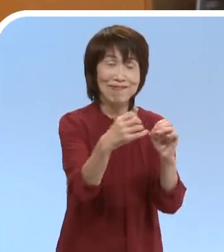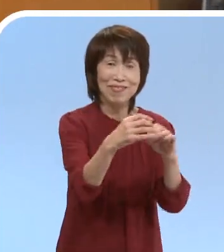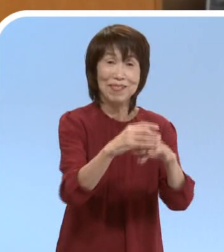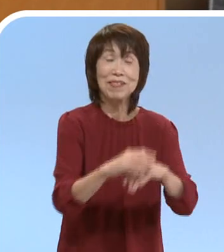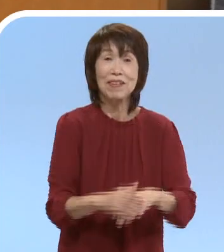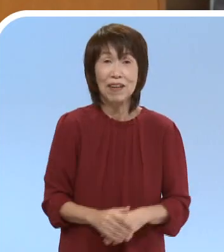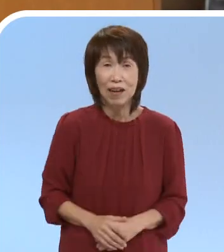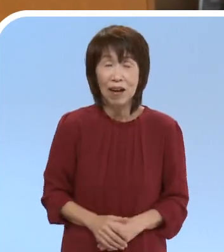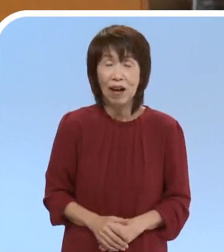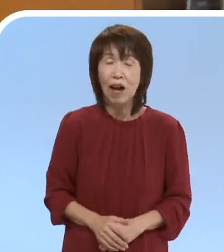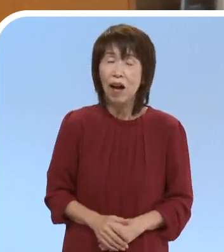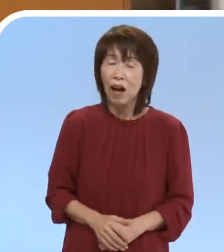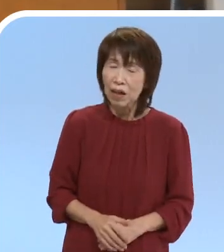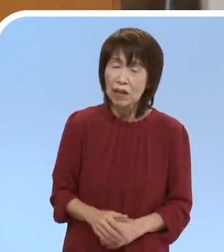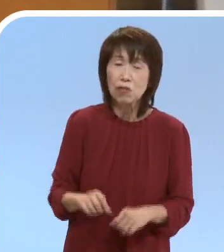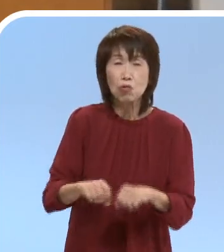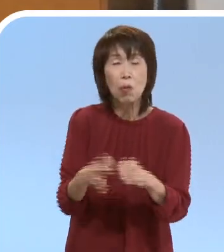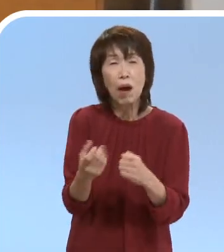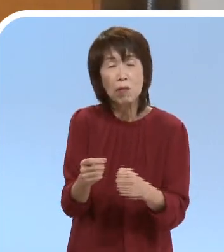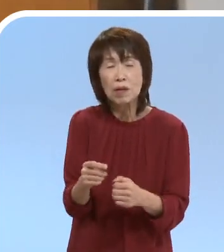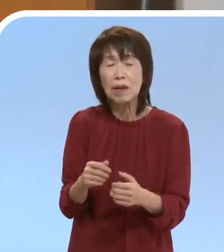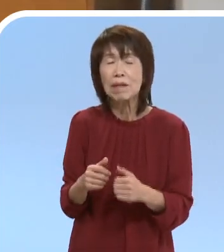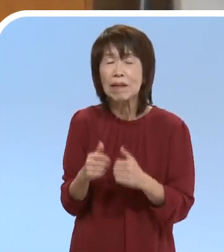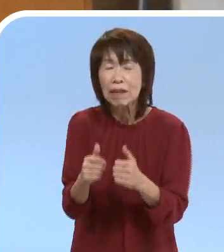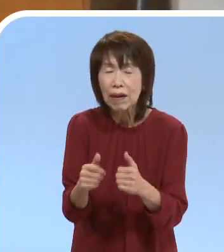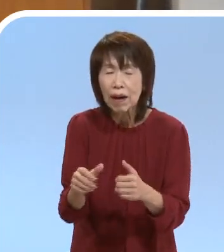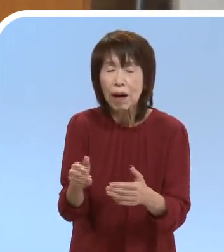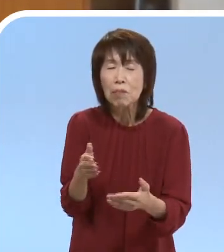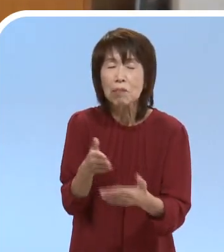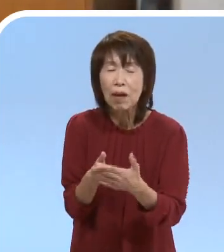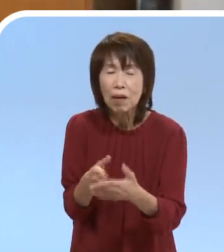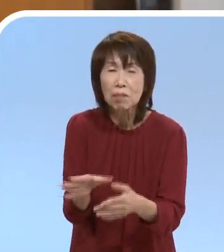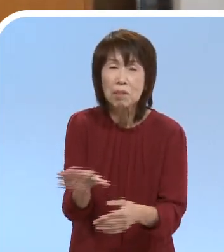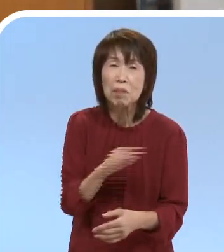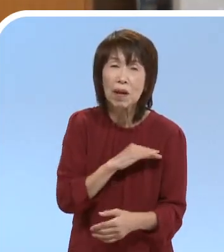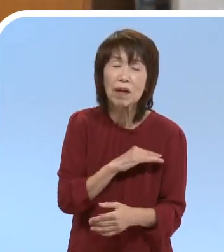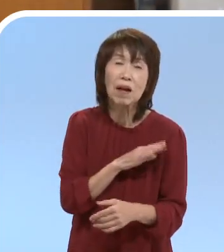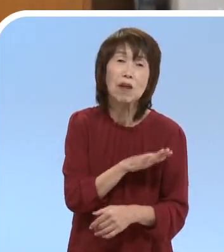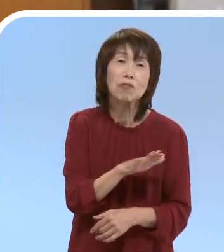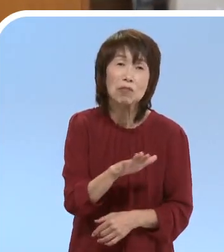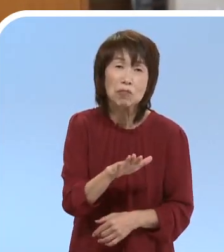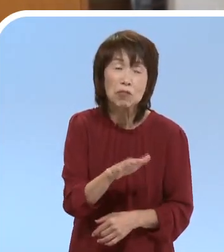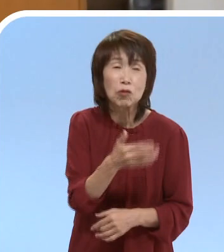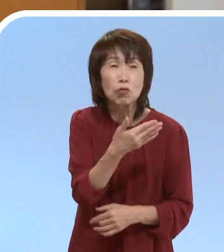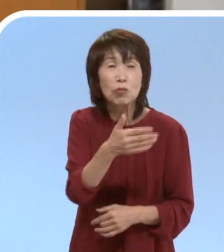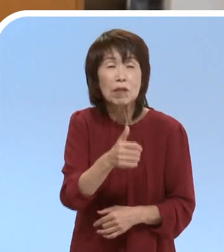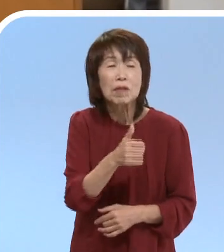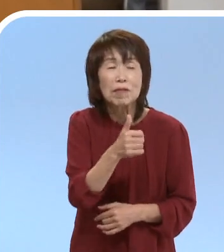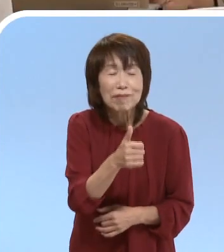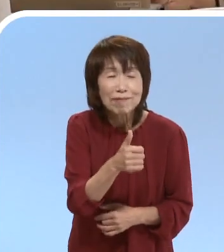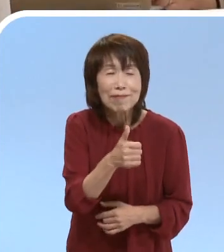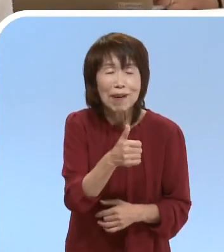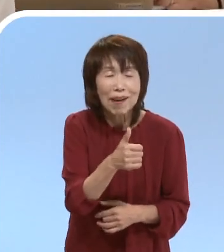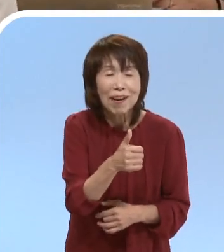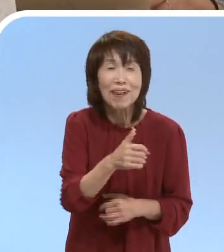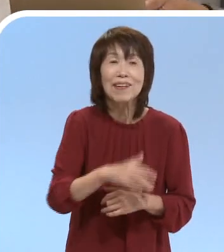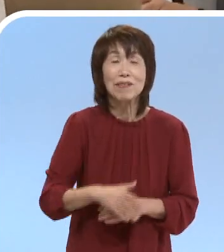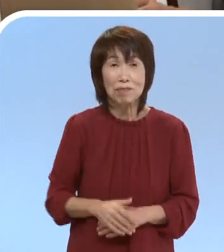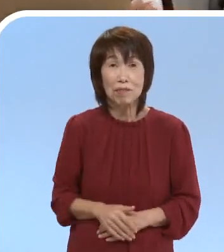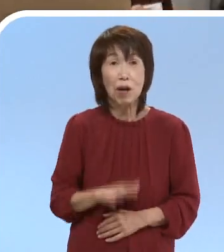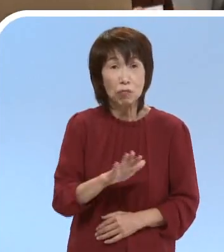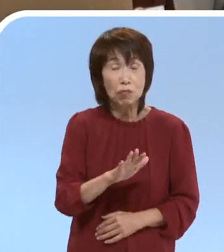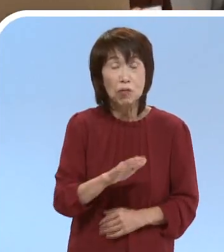障害を負っていると諦めること多いんで、その海に入ってできたって思ったら次畑に行きたい。 人種や、